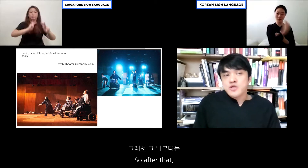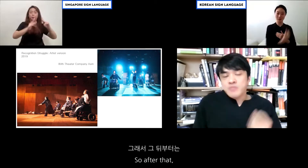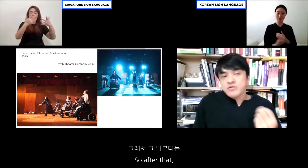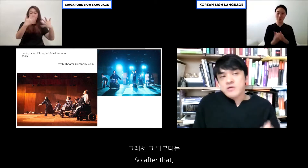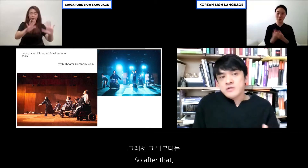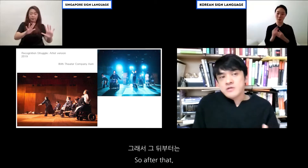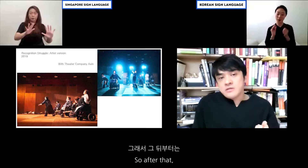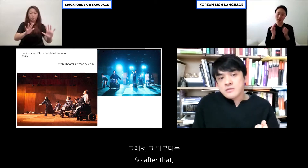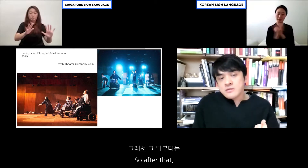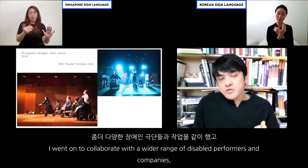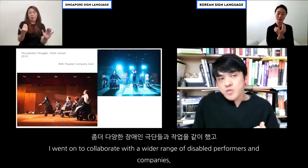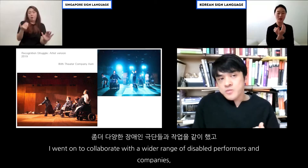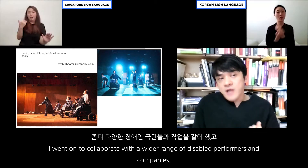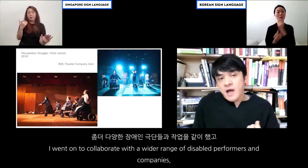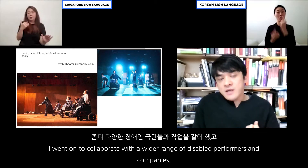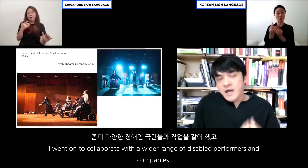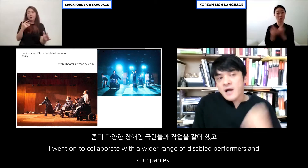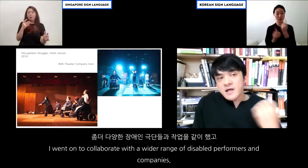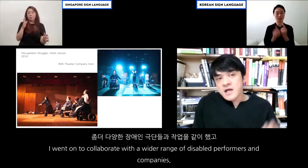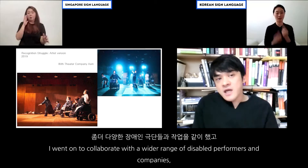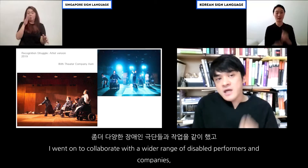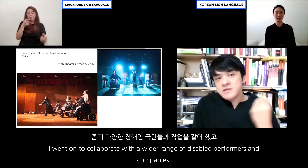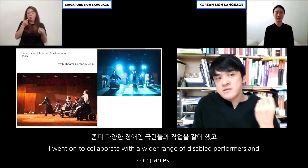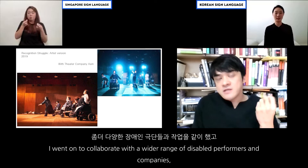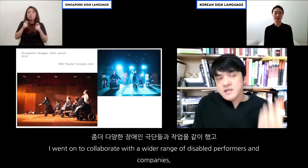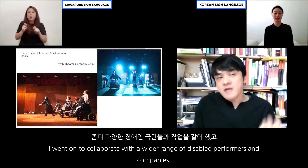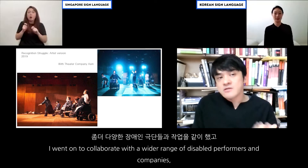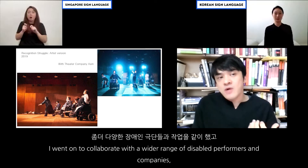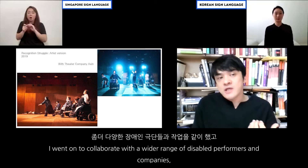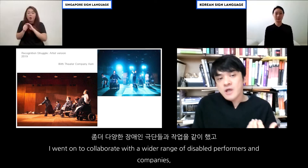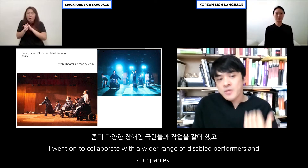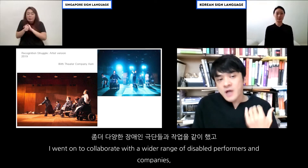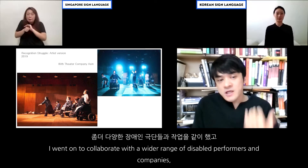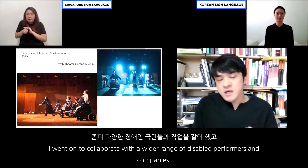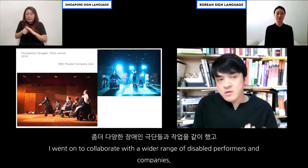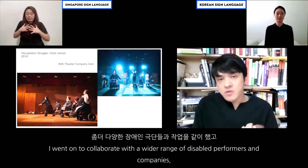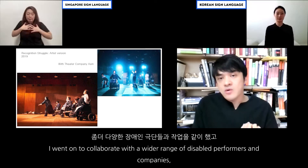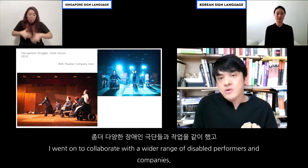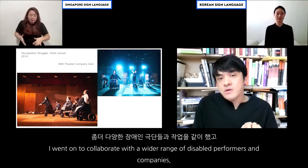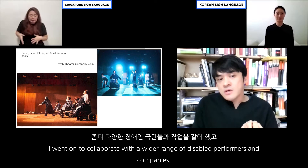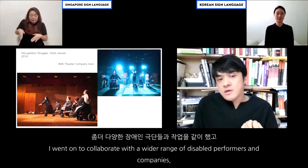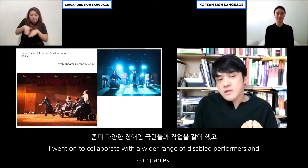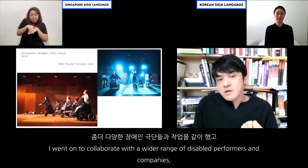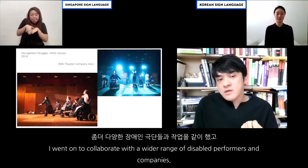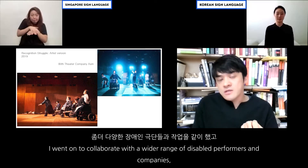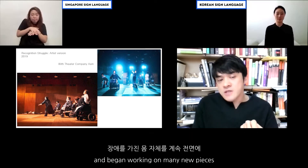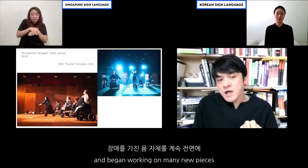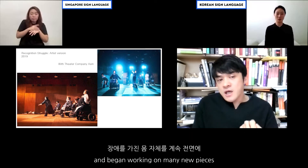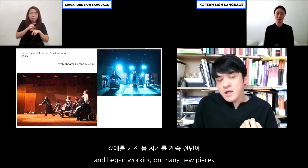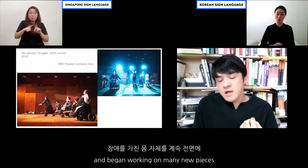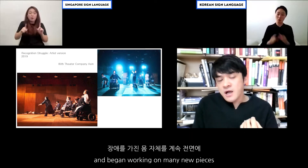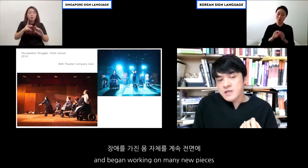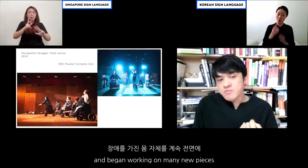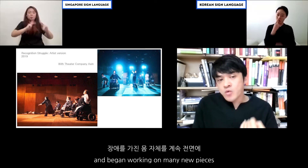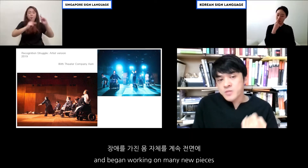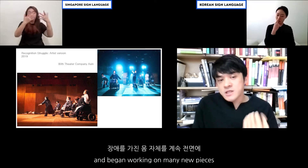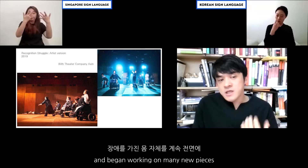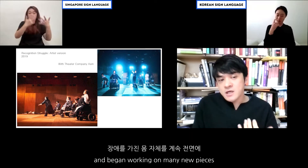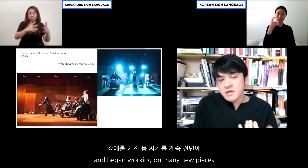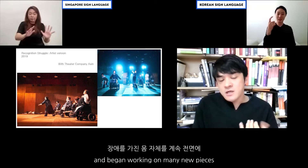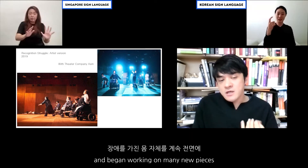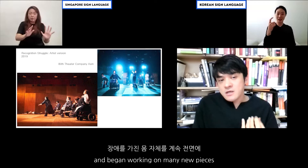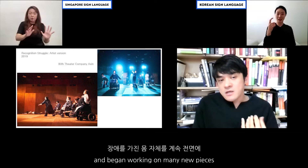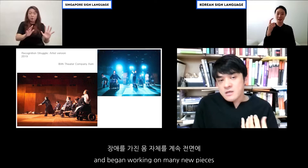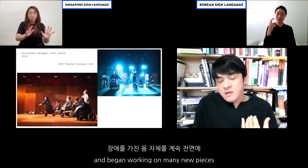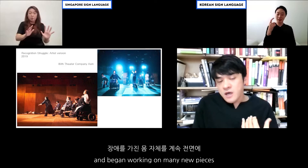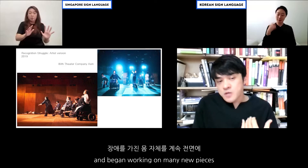그래서 그 뒤부터는 좀 더 다양한 장애인 극단들과 작업을 같이 했고 장애를 가진 몸